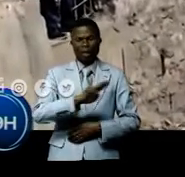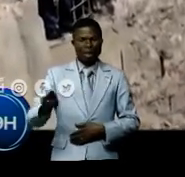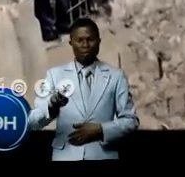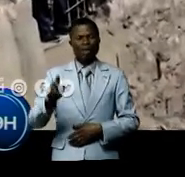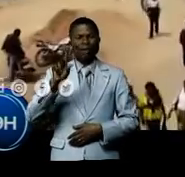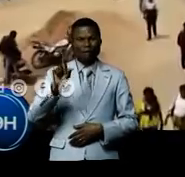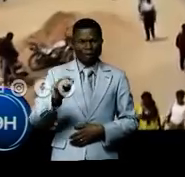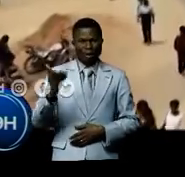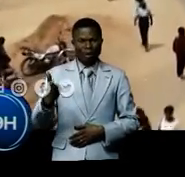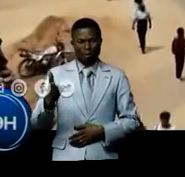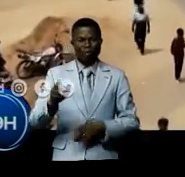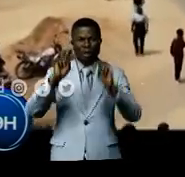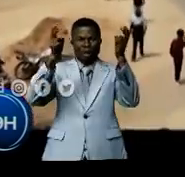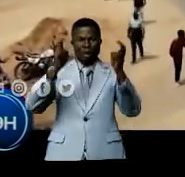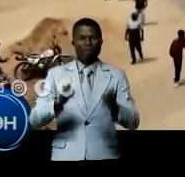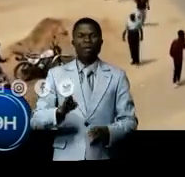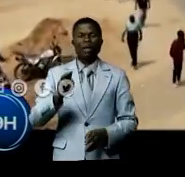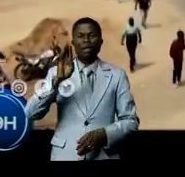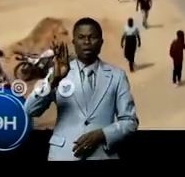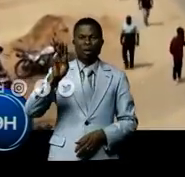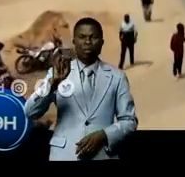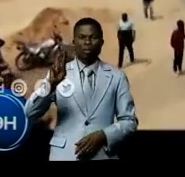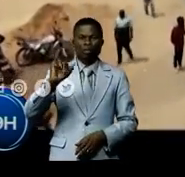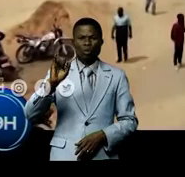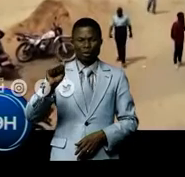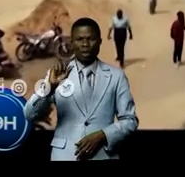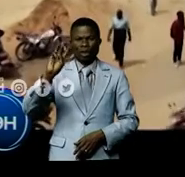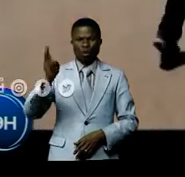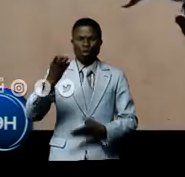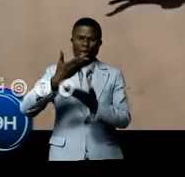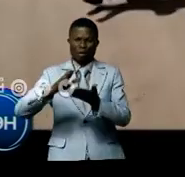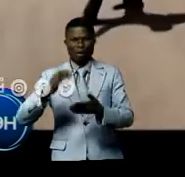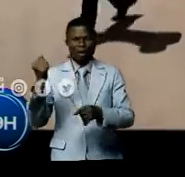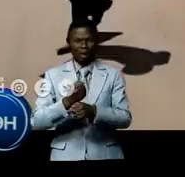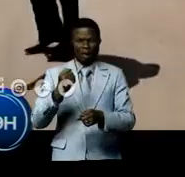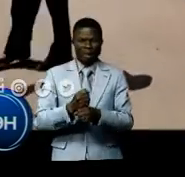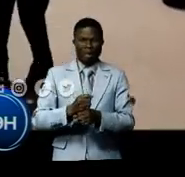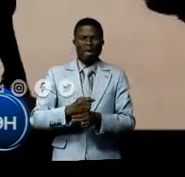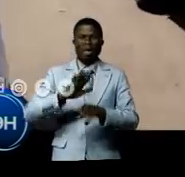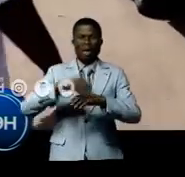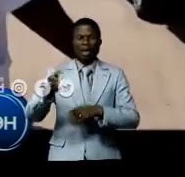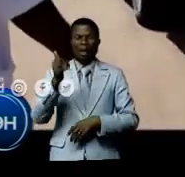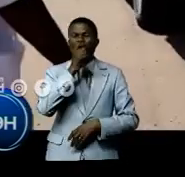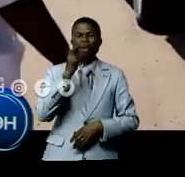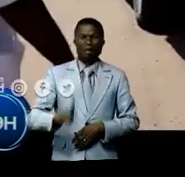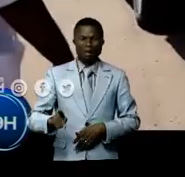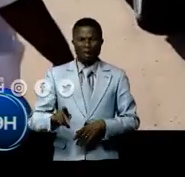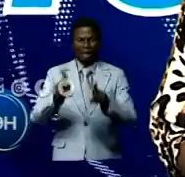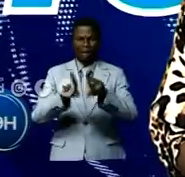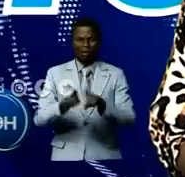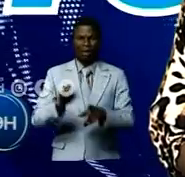faut dire que la ville de Bounia constitue la troisième étape de sa mission après Kisangani et Isiro.